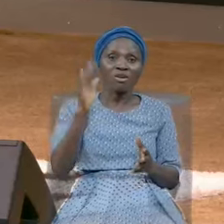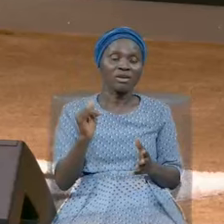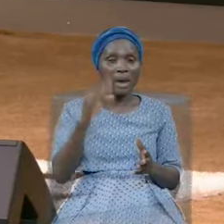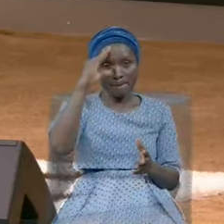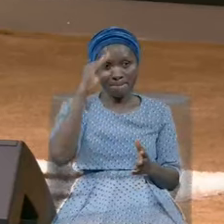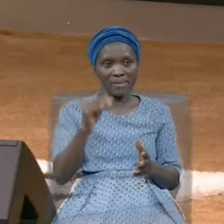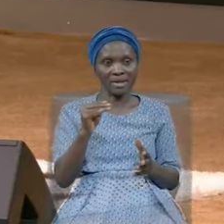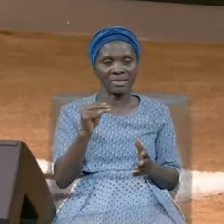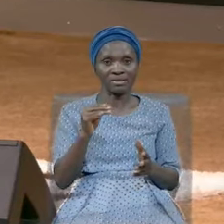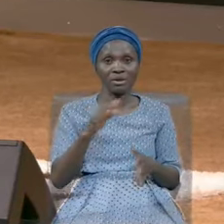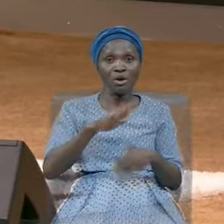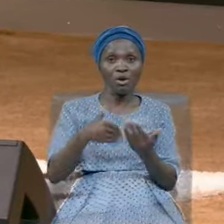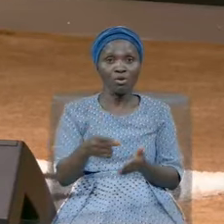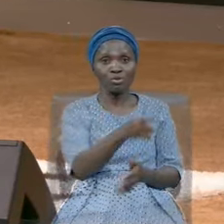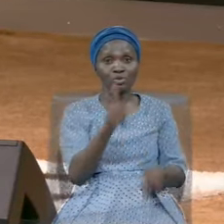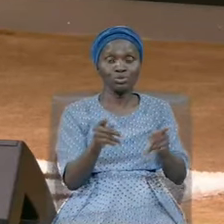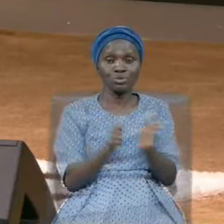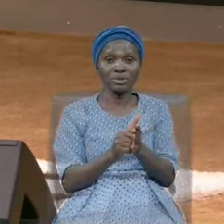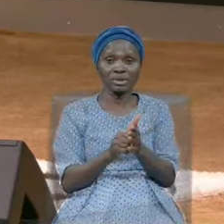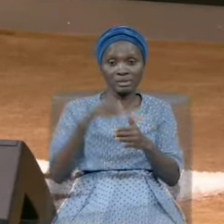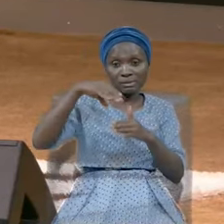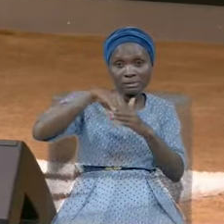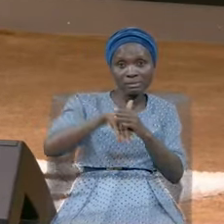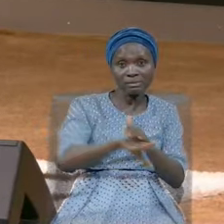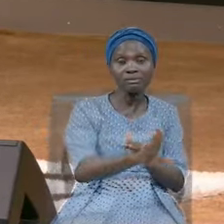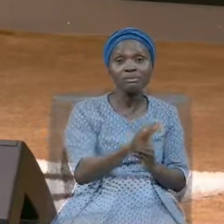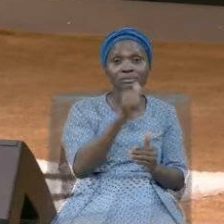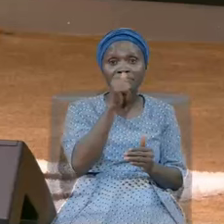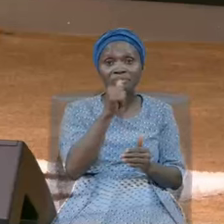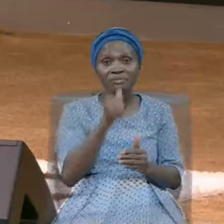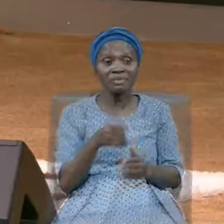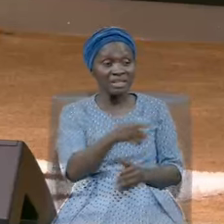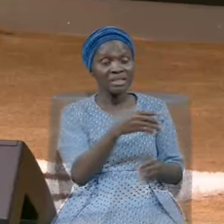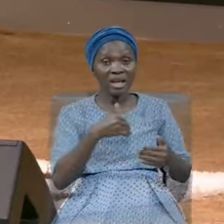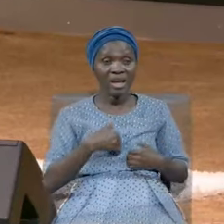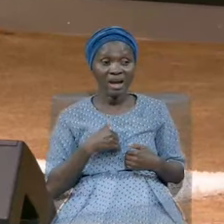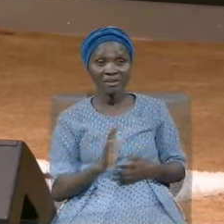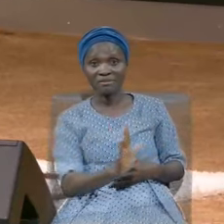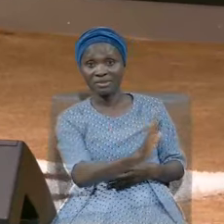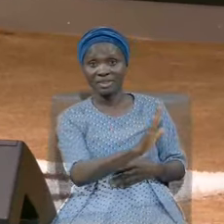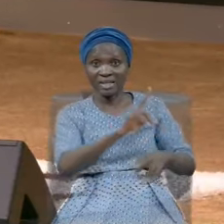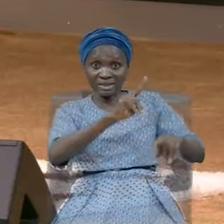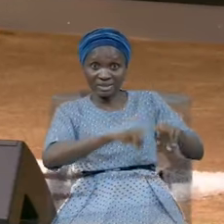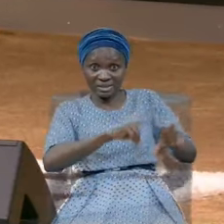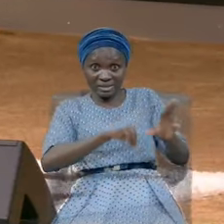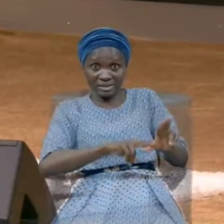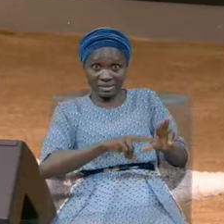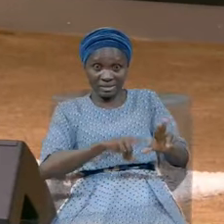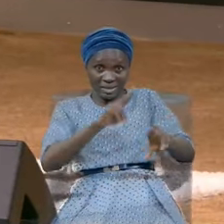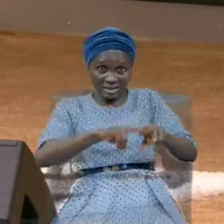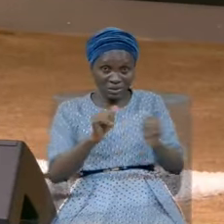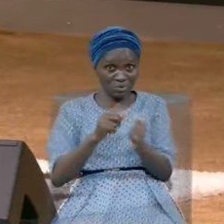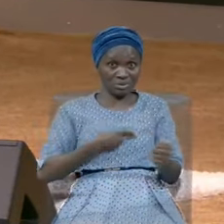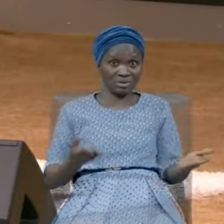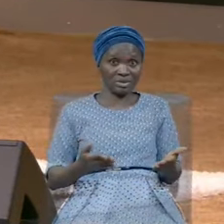gens-là qui s'infiltrent, peut-être ils sont assis avec nous ici pour écouter ce qu'on dit et